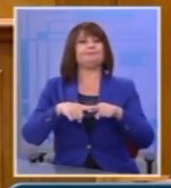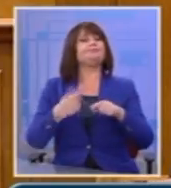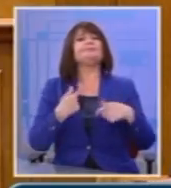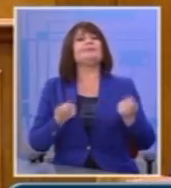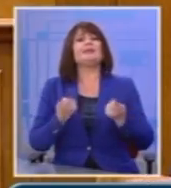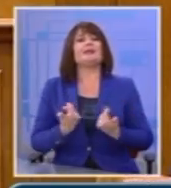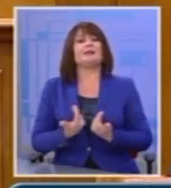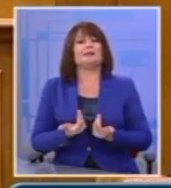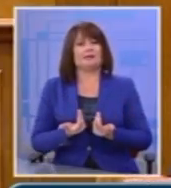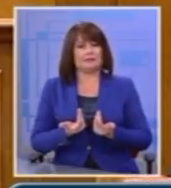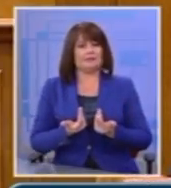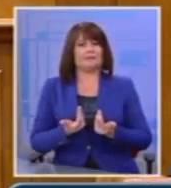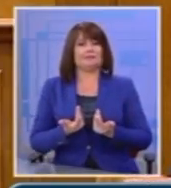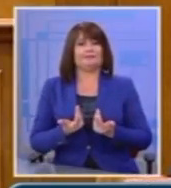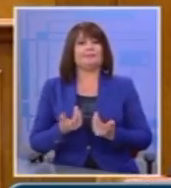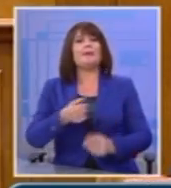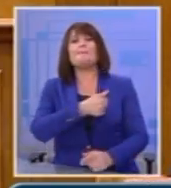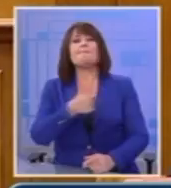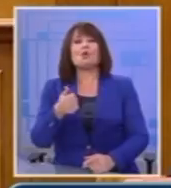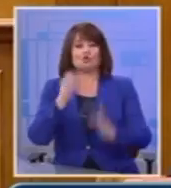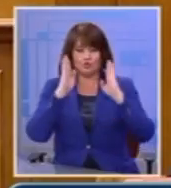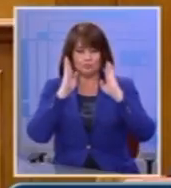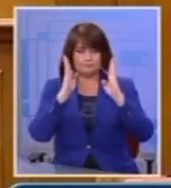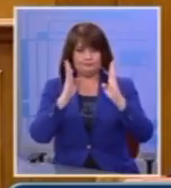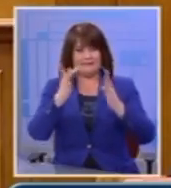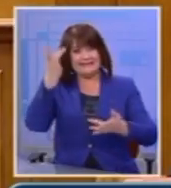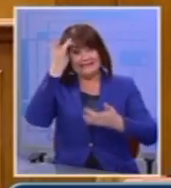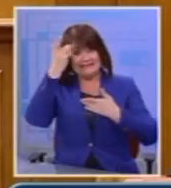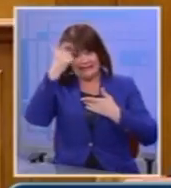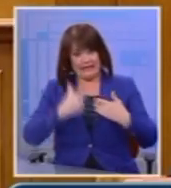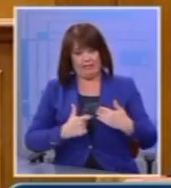κινήθηκα με μοναδικό γνώμονα τη συνείδησή μου,